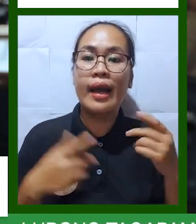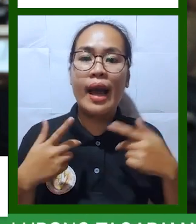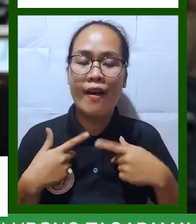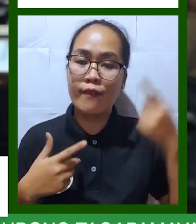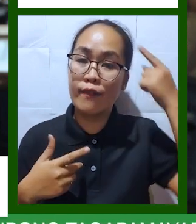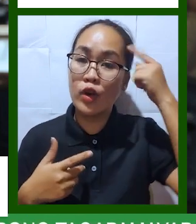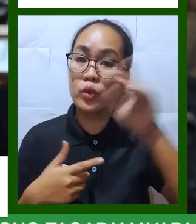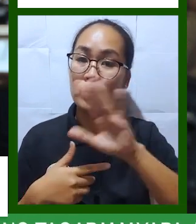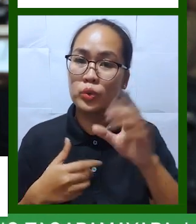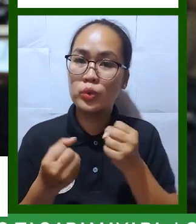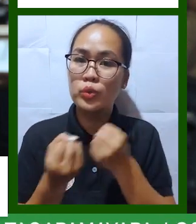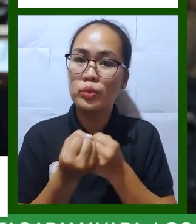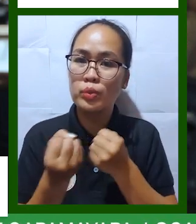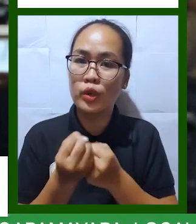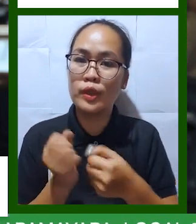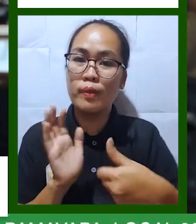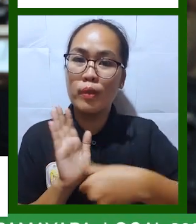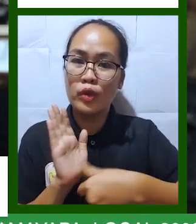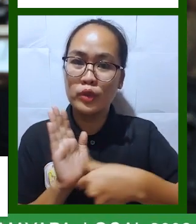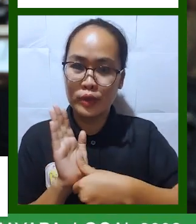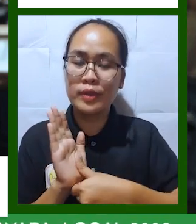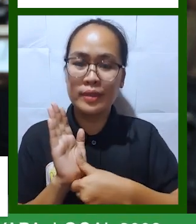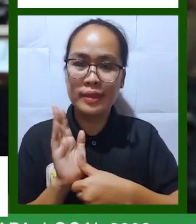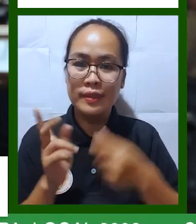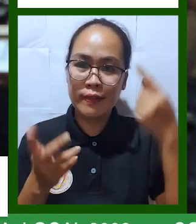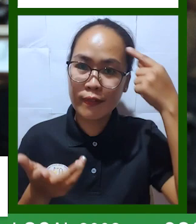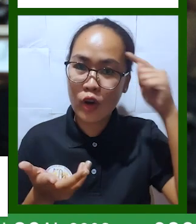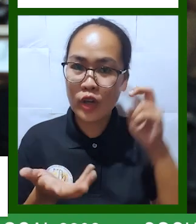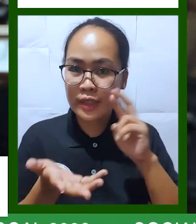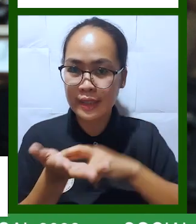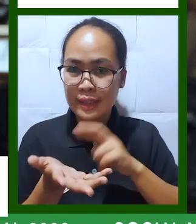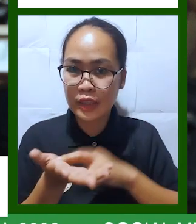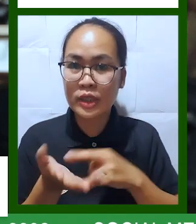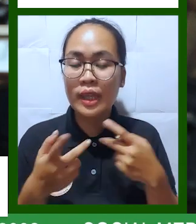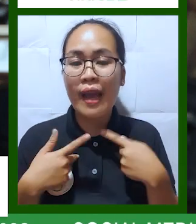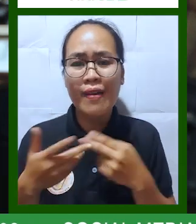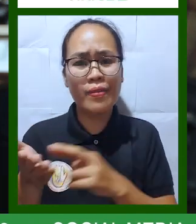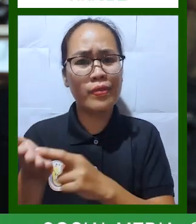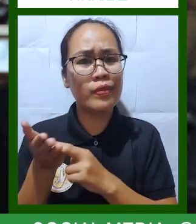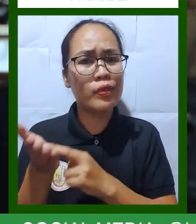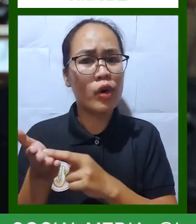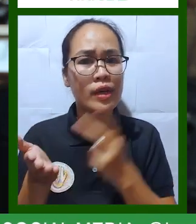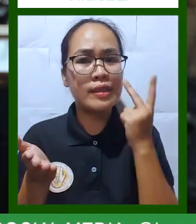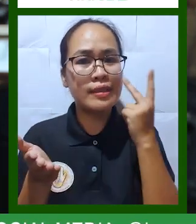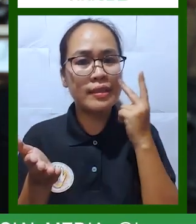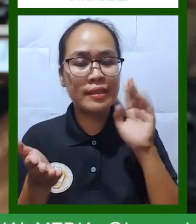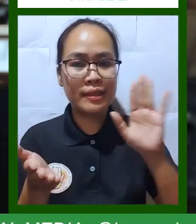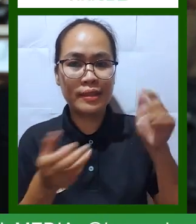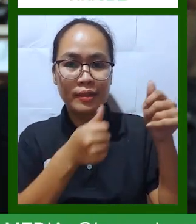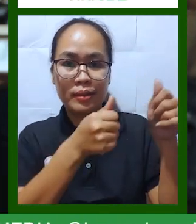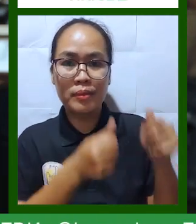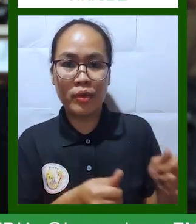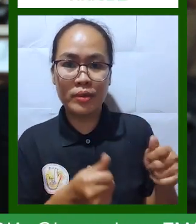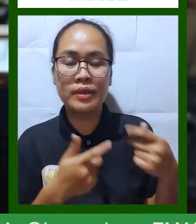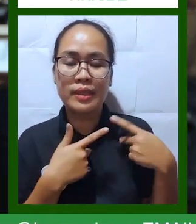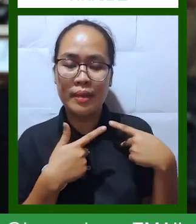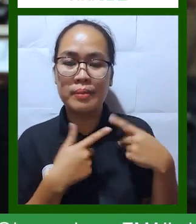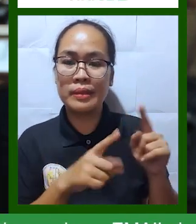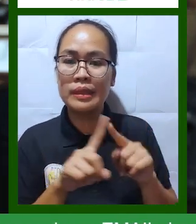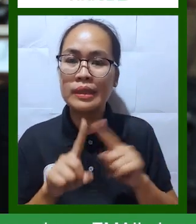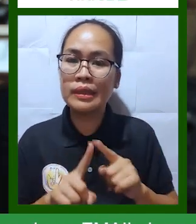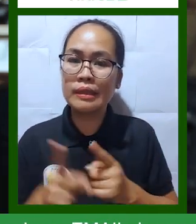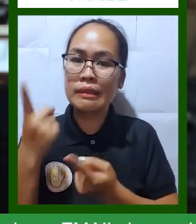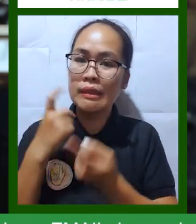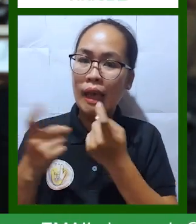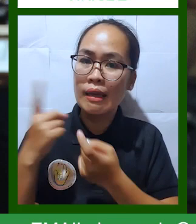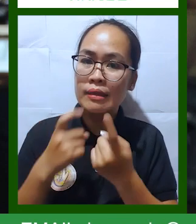ang inyong voters registration. So, andun naman po ang requirement sa ating, na-post na po natin sa ating social